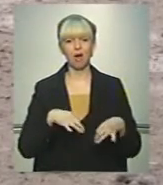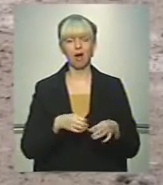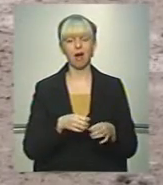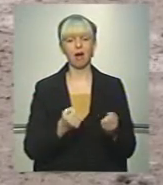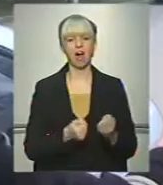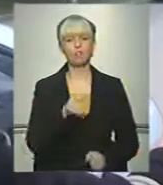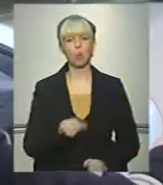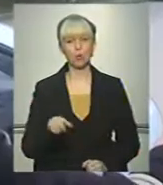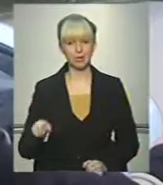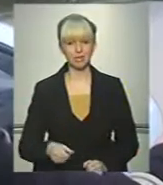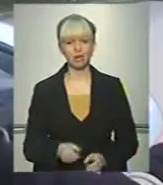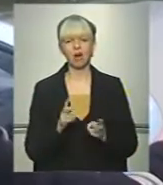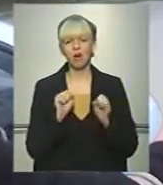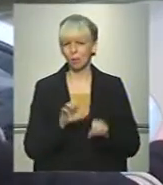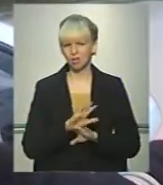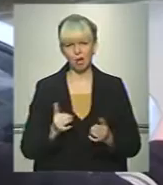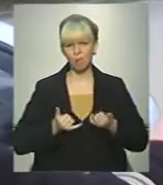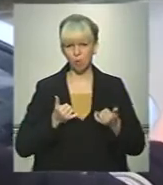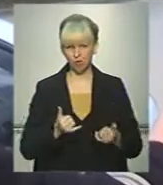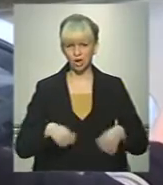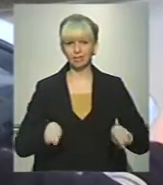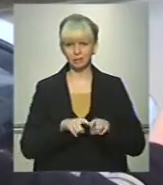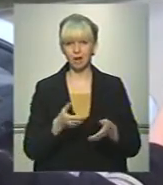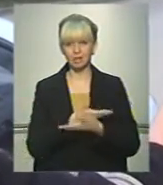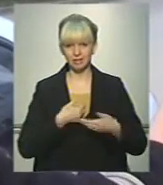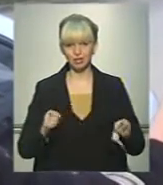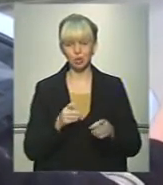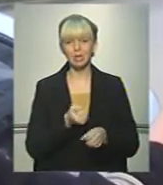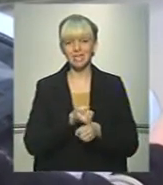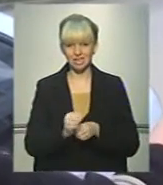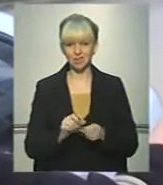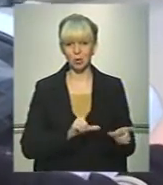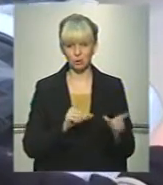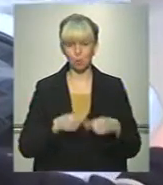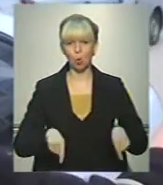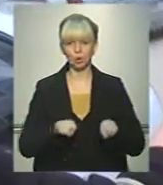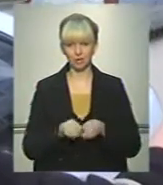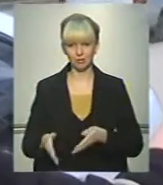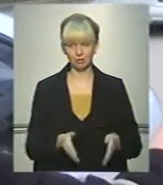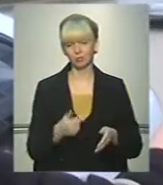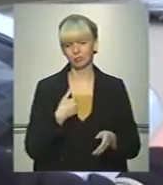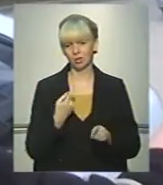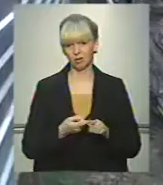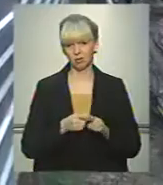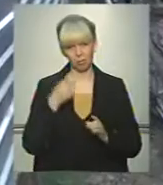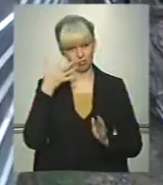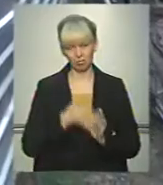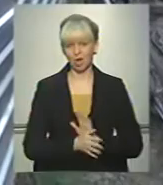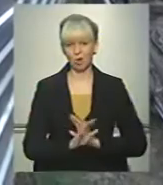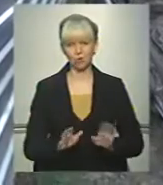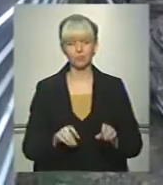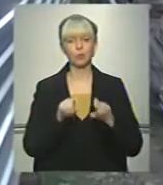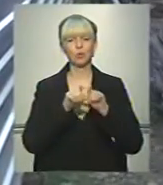автомобілісти. Як можна не поважати так нас, щоб заставляти їздити по таким дорогам? Я цього не розумію, звісно.